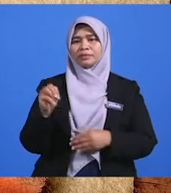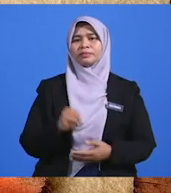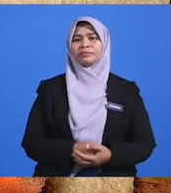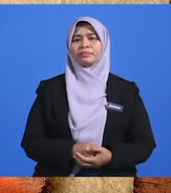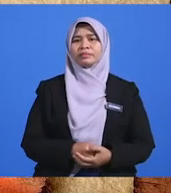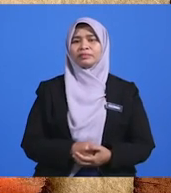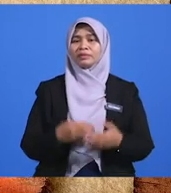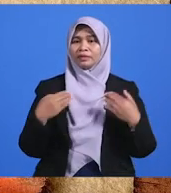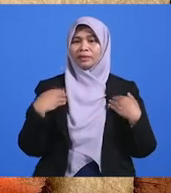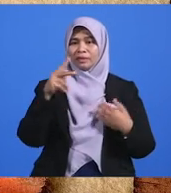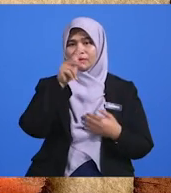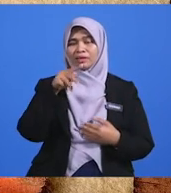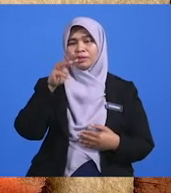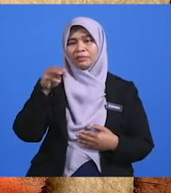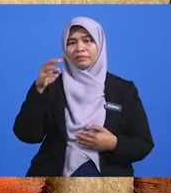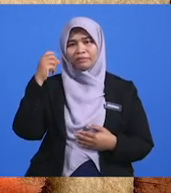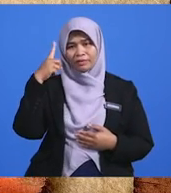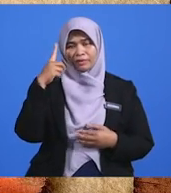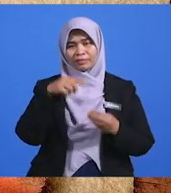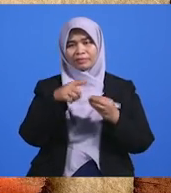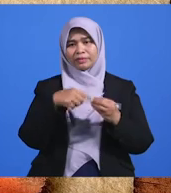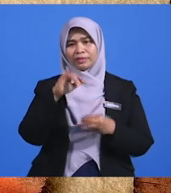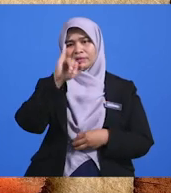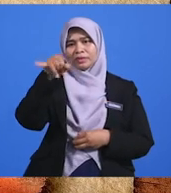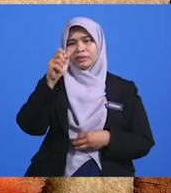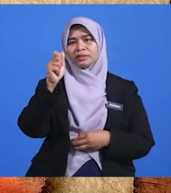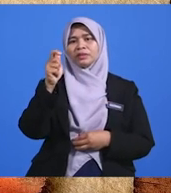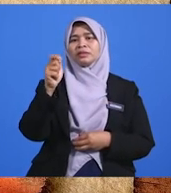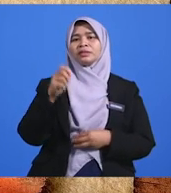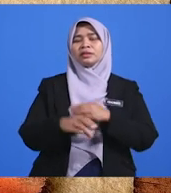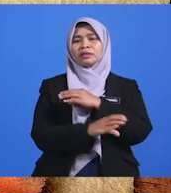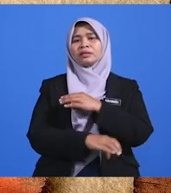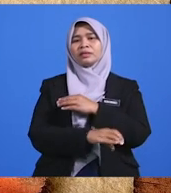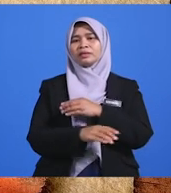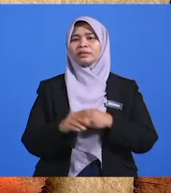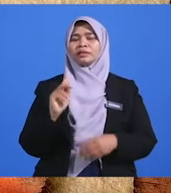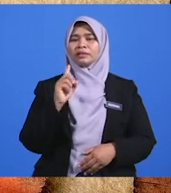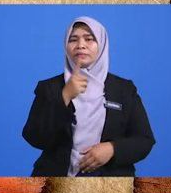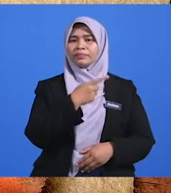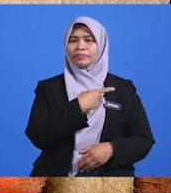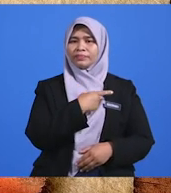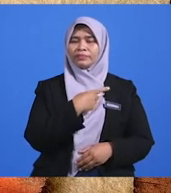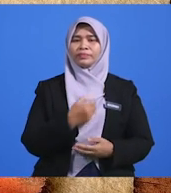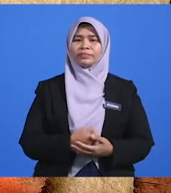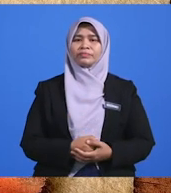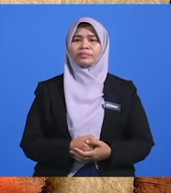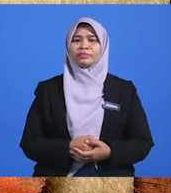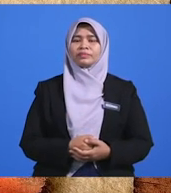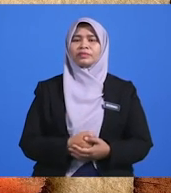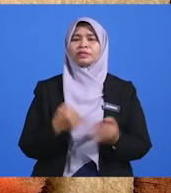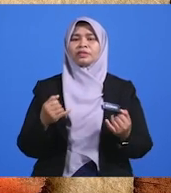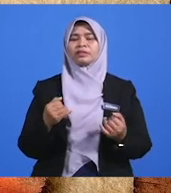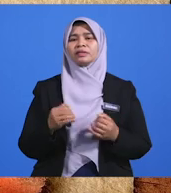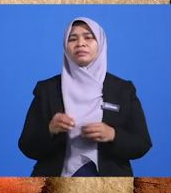Adakah murid-murid faham tentang Jata Negara kita? Bagus murid-murid. Sekarang kita akan beralih ke